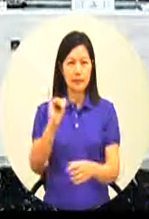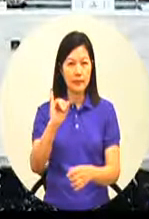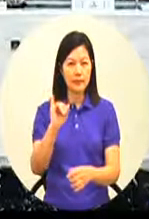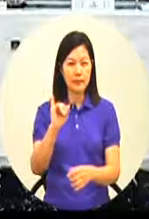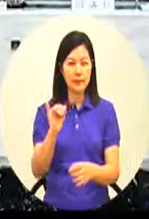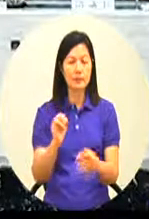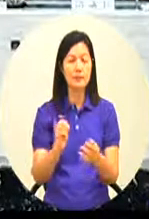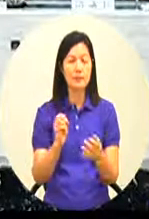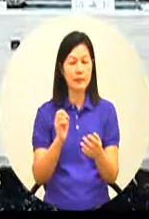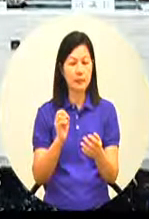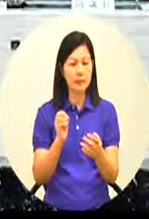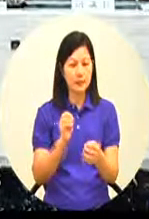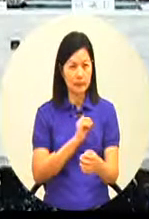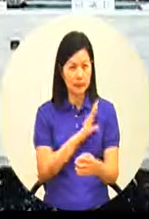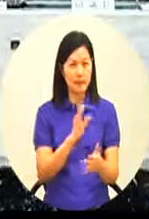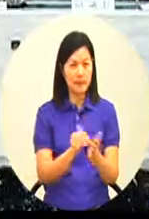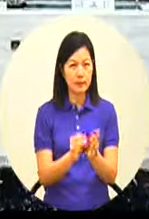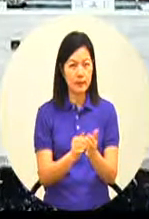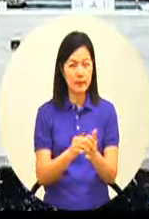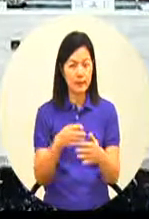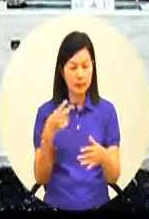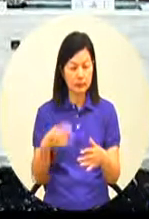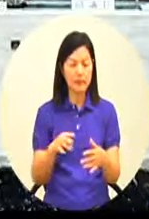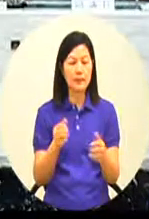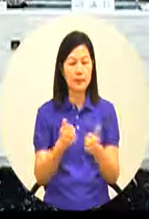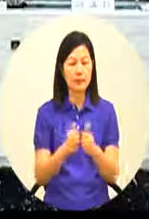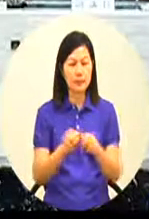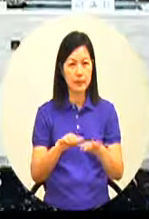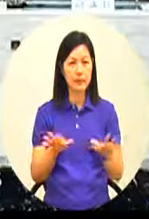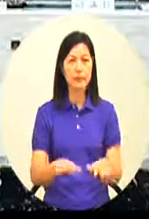哈，我们再行散会哈。